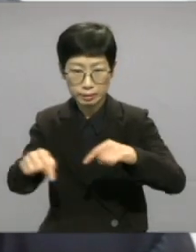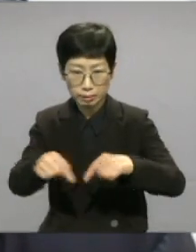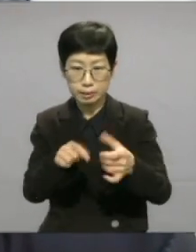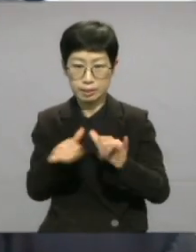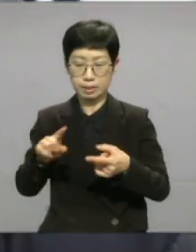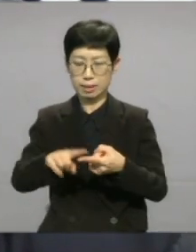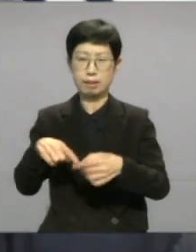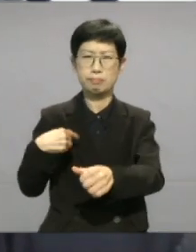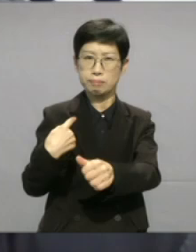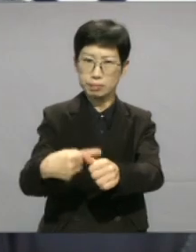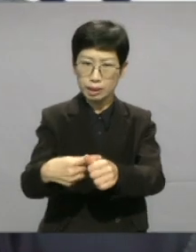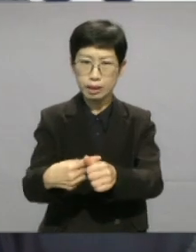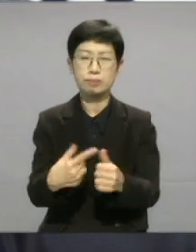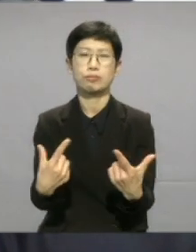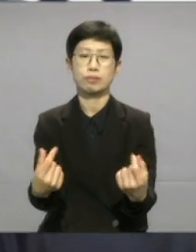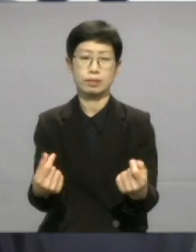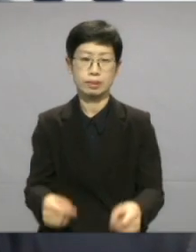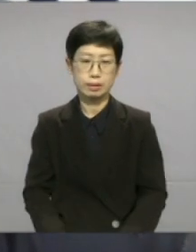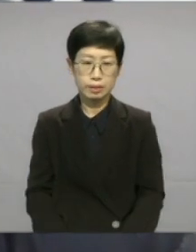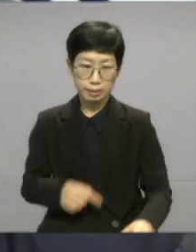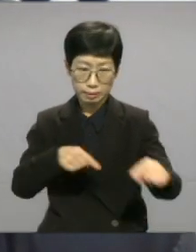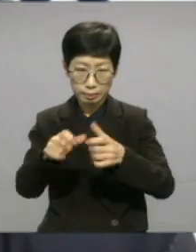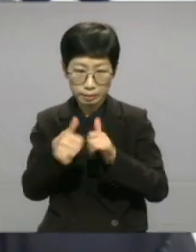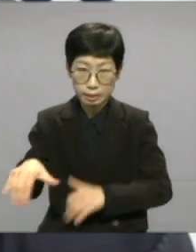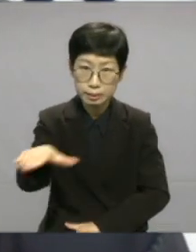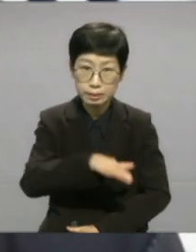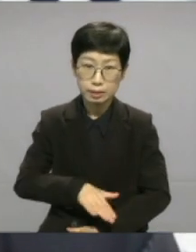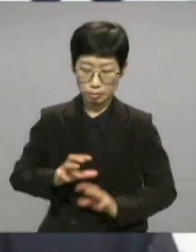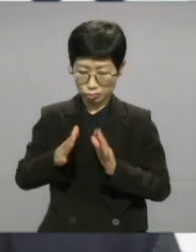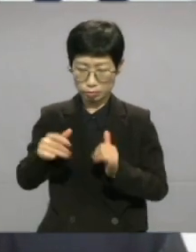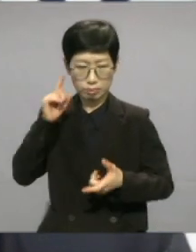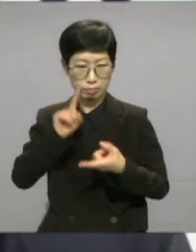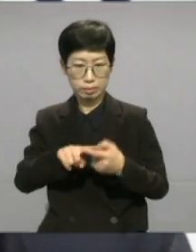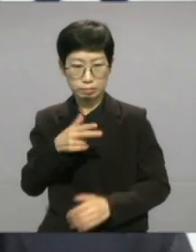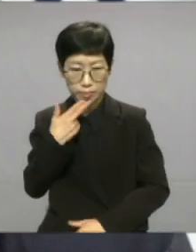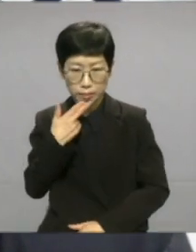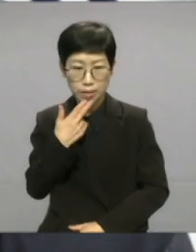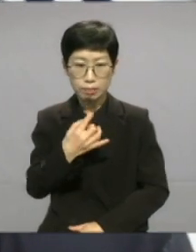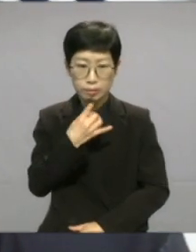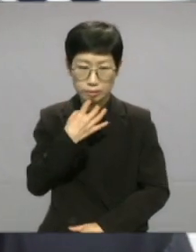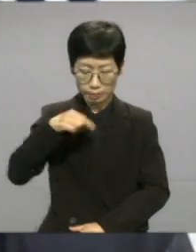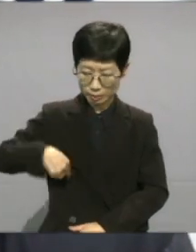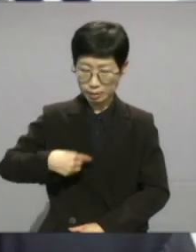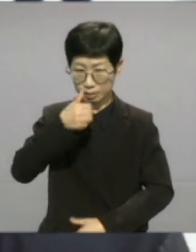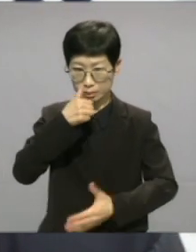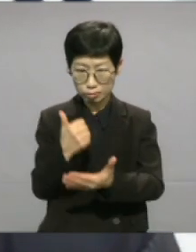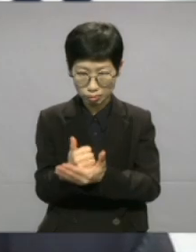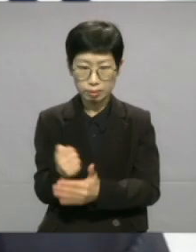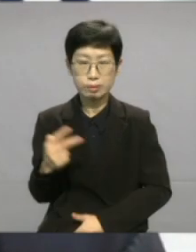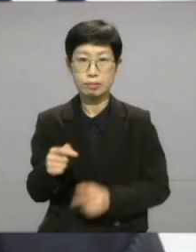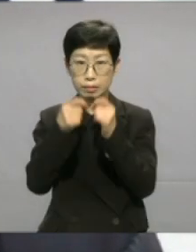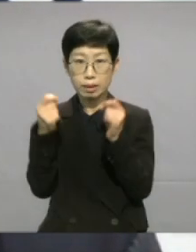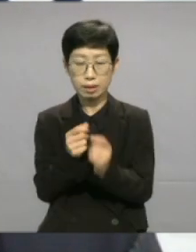politice. Cu asta clasa politică și-a arătat că nu este interesată pentru popor și pentru oameni. Au fost interesați numai pentru